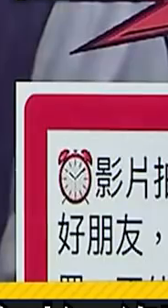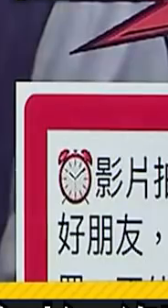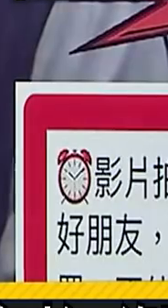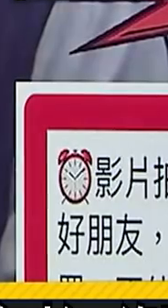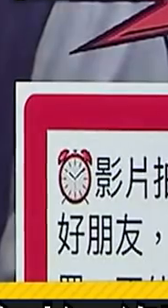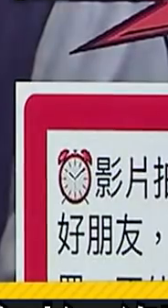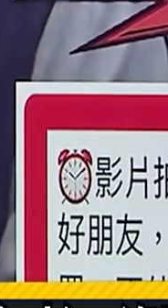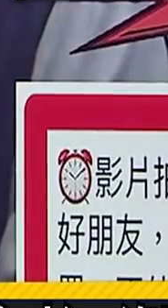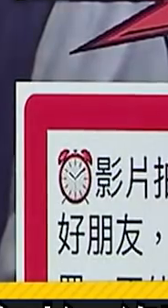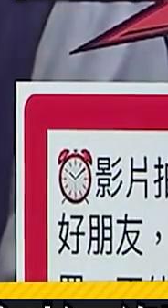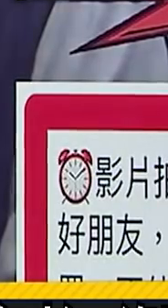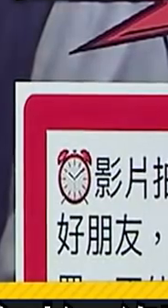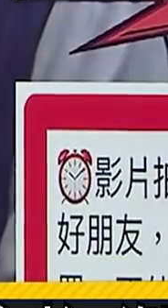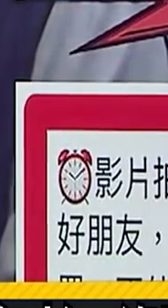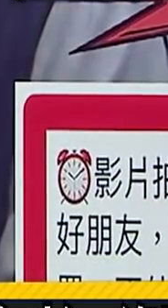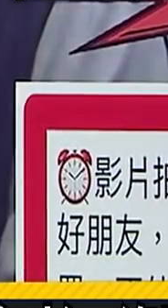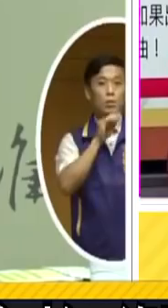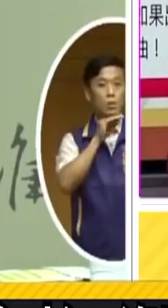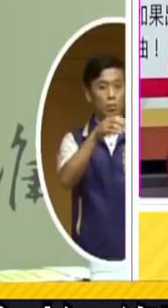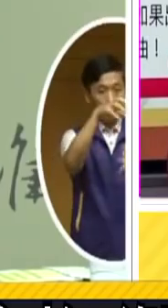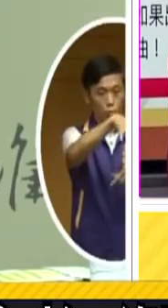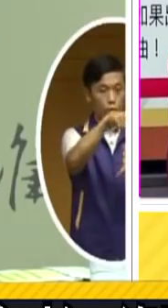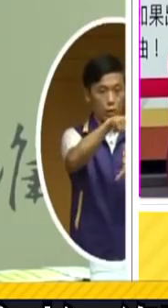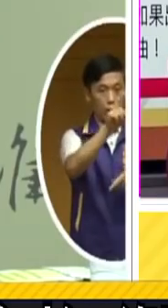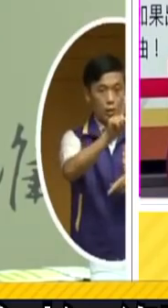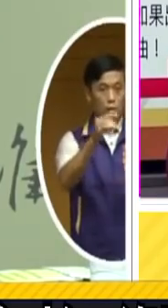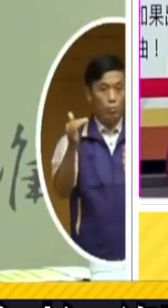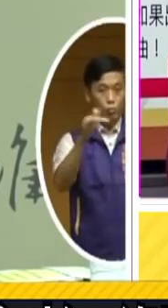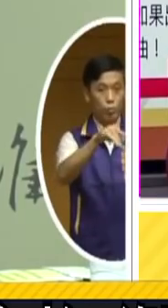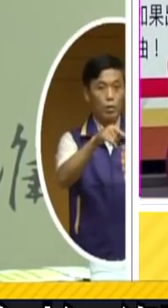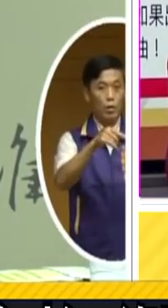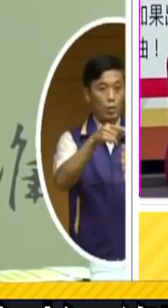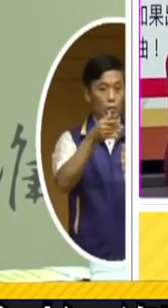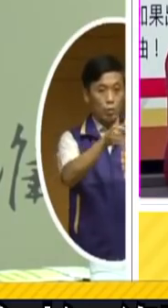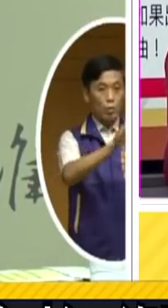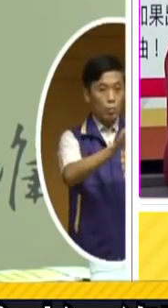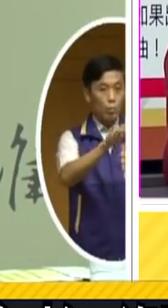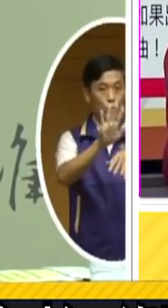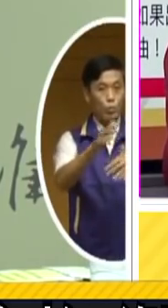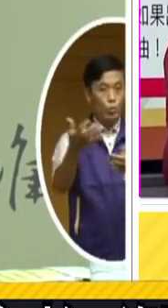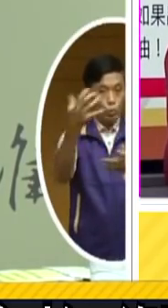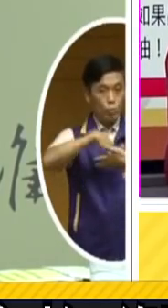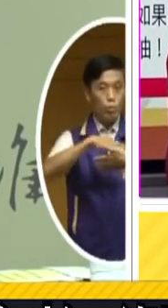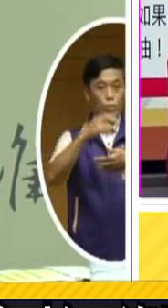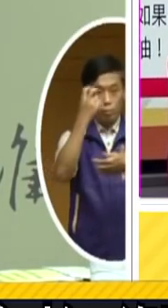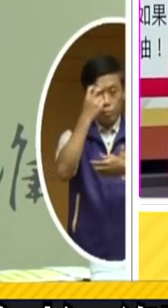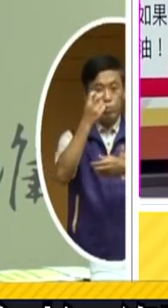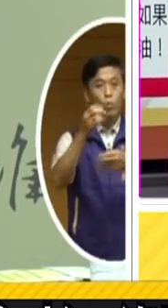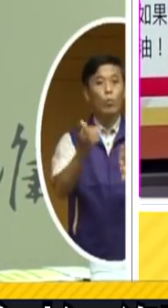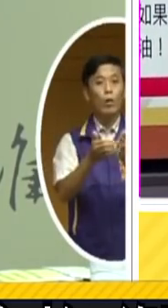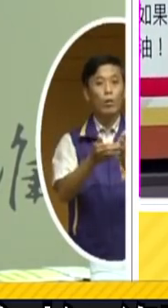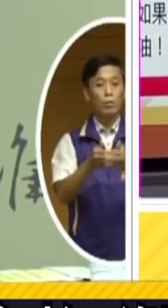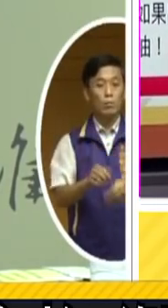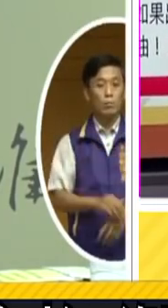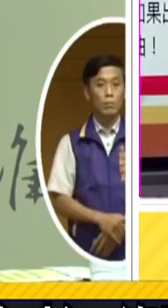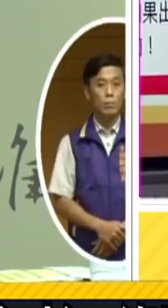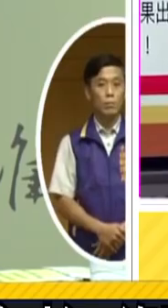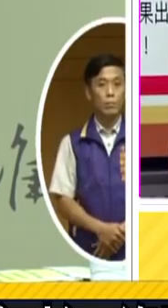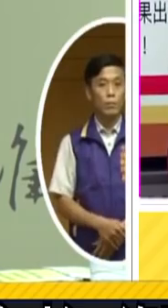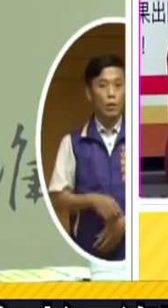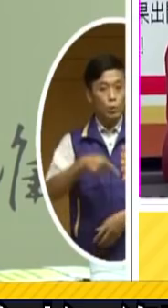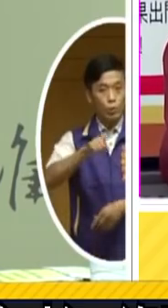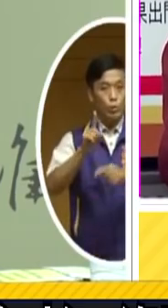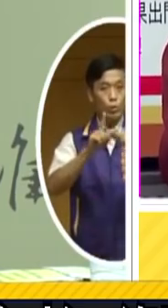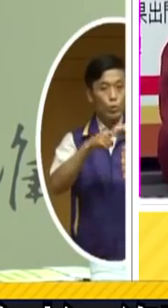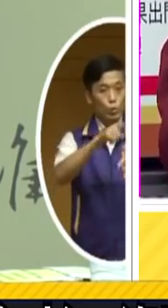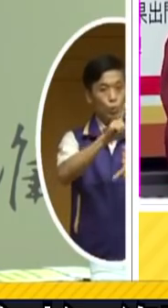没有，所以我觉得我们只能自立自强。我一直都在建议国民党党中央，就是说要去把所有的这一阵子以来的假消